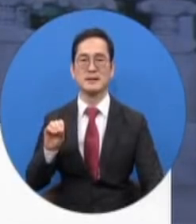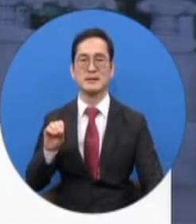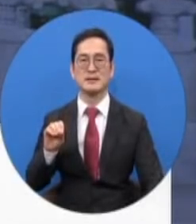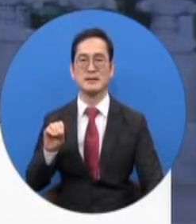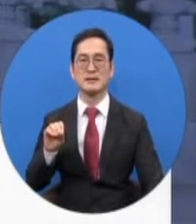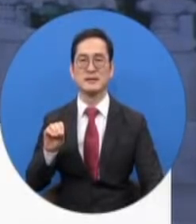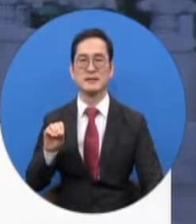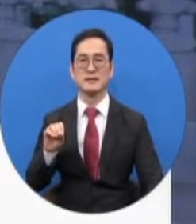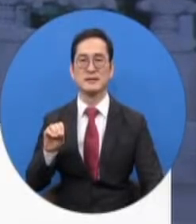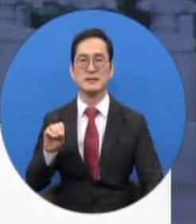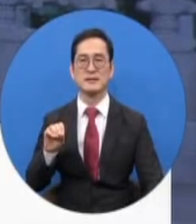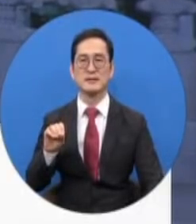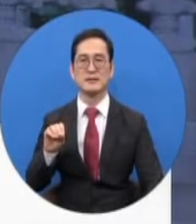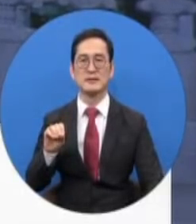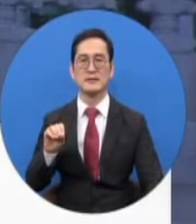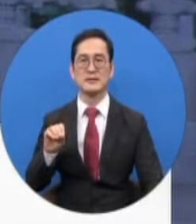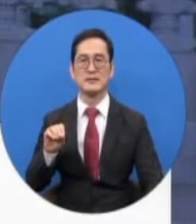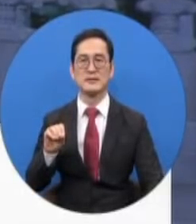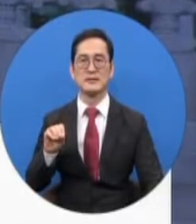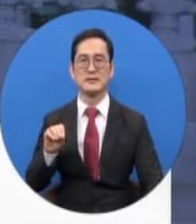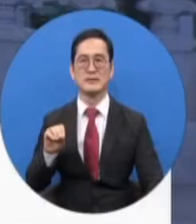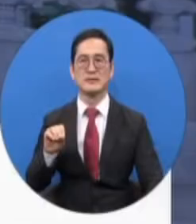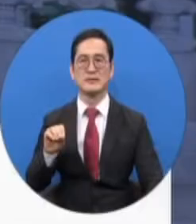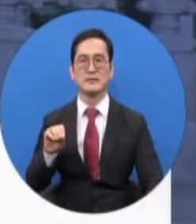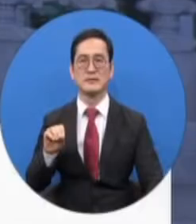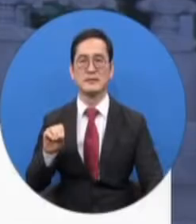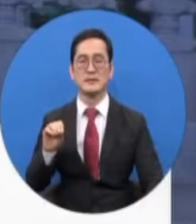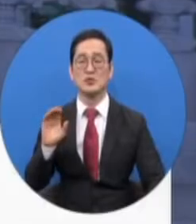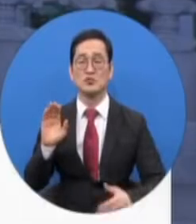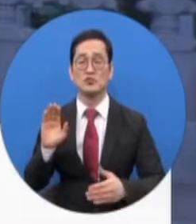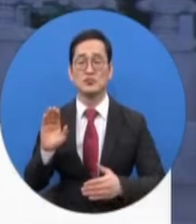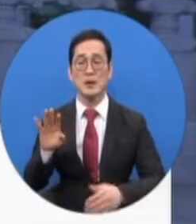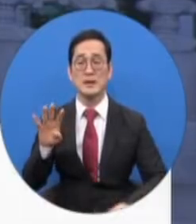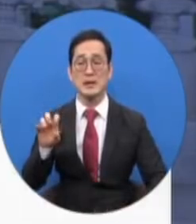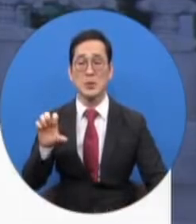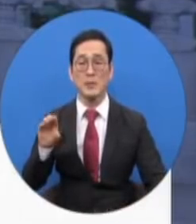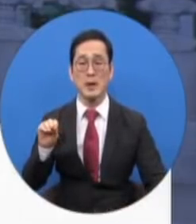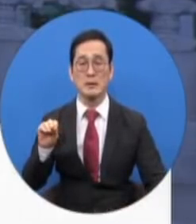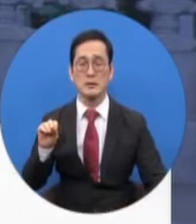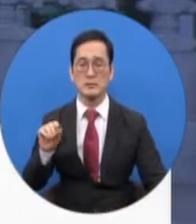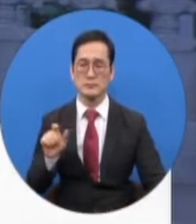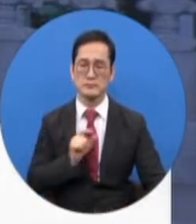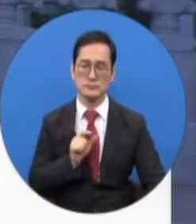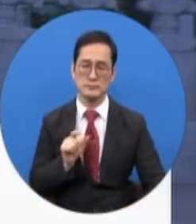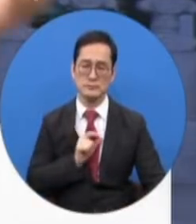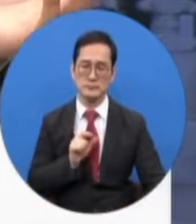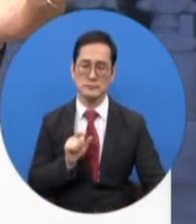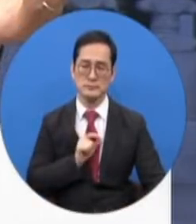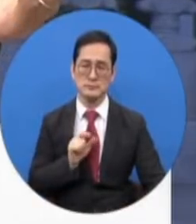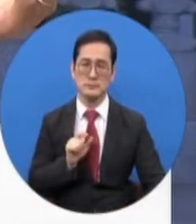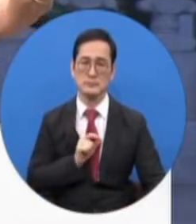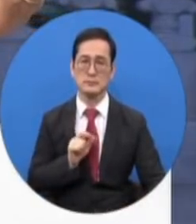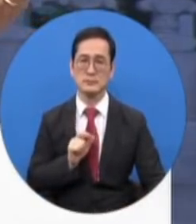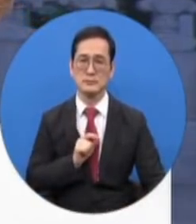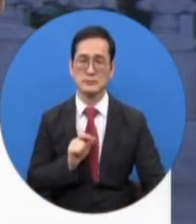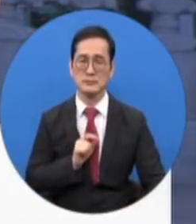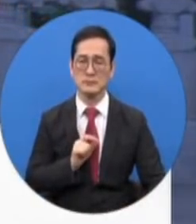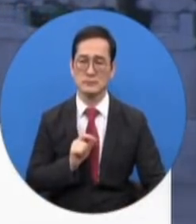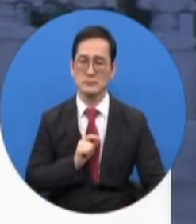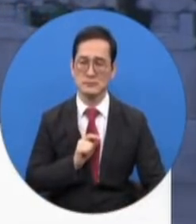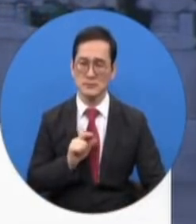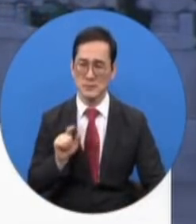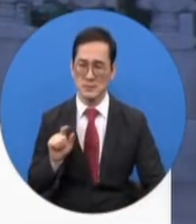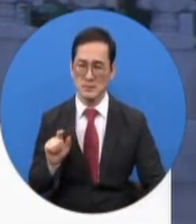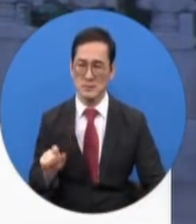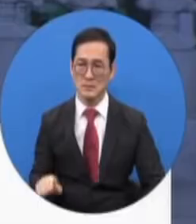그 전날 밤 9시에 40만 명이 넘어섰다라는 보도가 있어서 이거 좀 이상하다. 제가 어제 문제 드렸는데